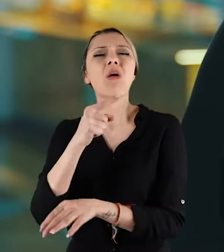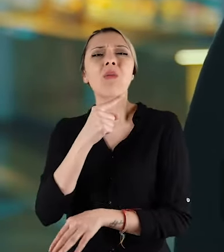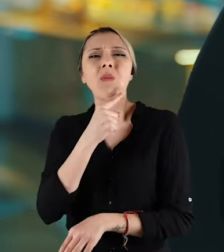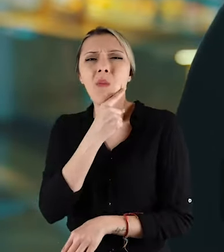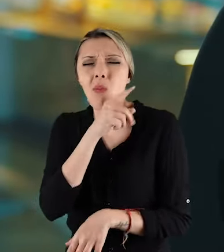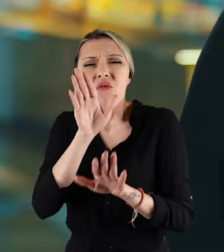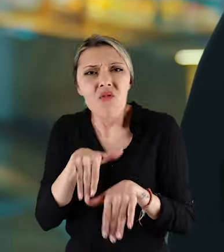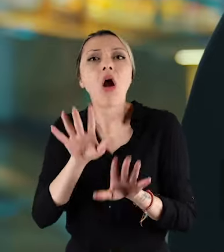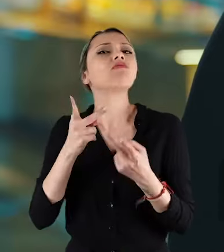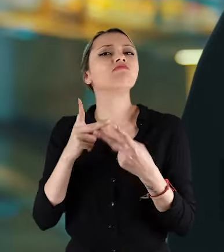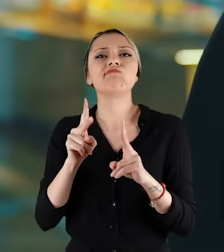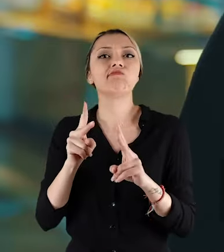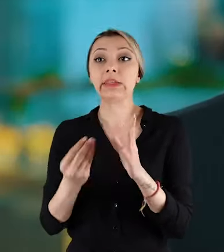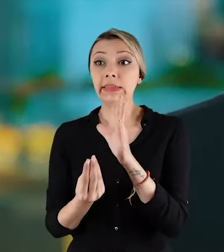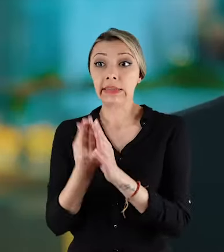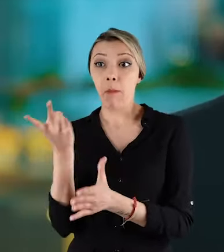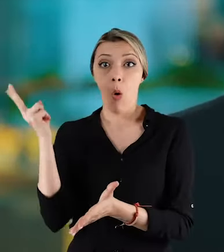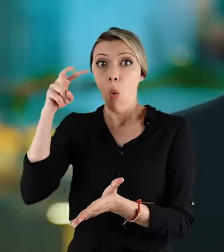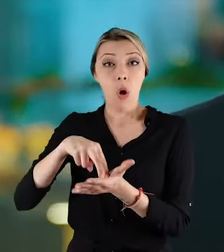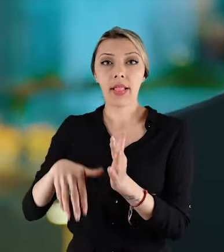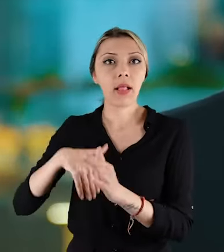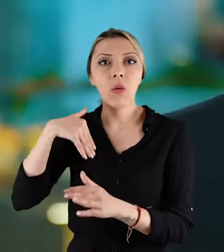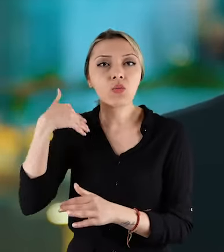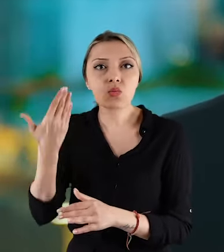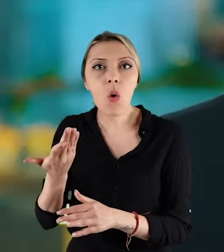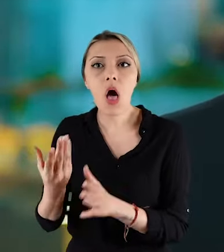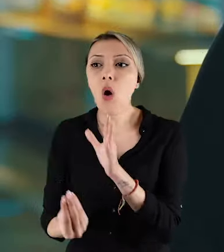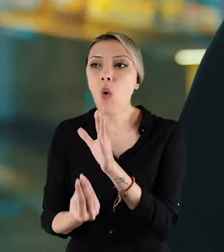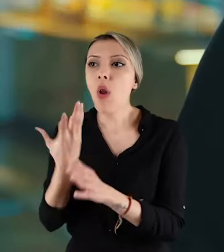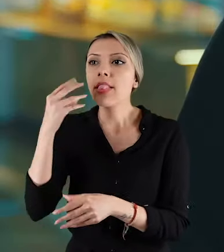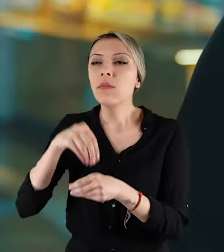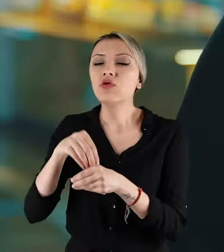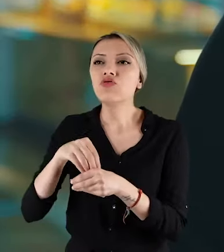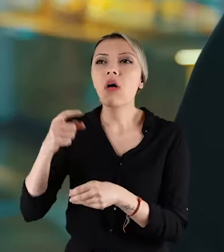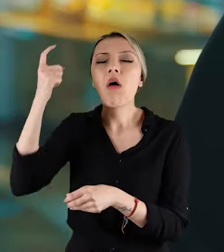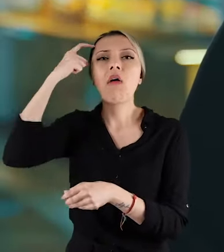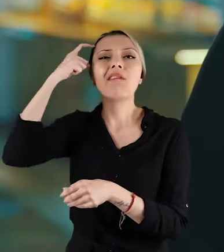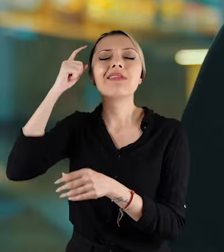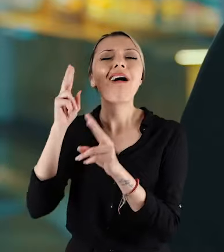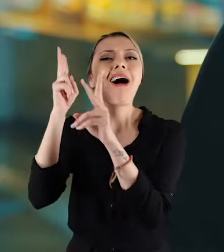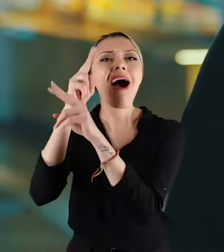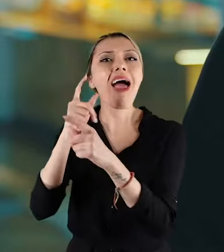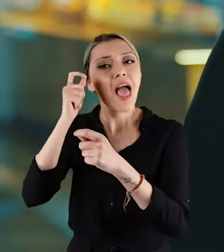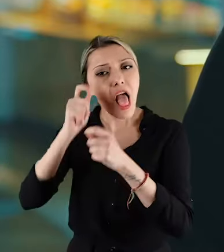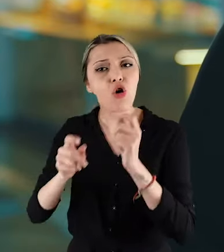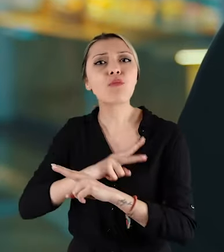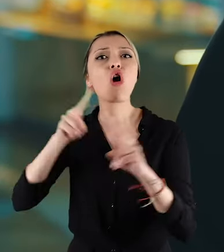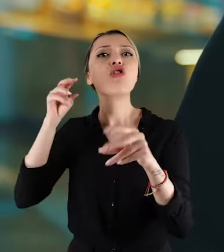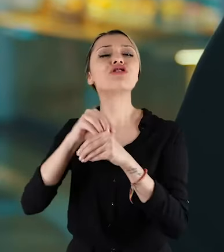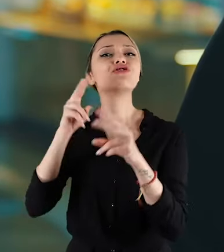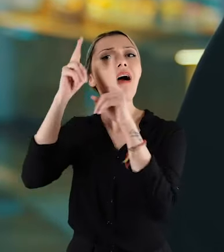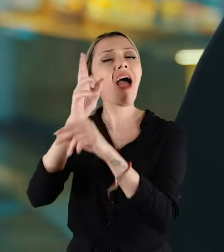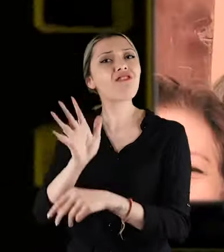yaşasın, sabah o kooperatife geldiğinde manevi yaralarını da kafasındaki başarma hayaliyle, ekonomik özgürlüğünü ele alma